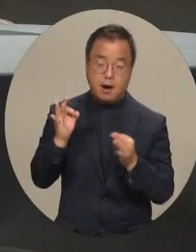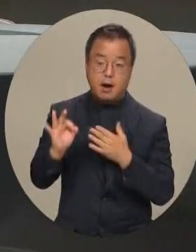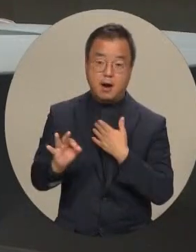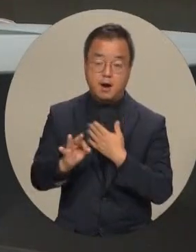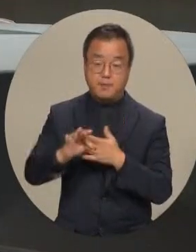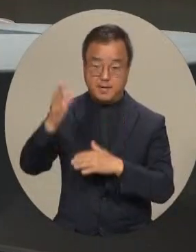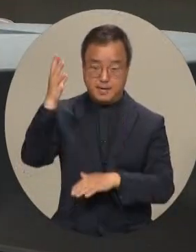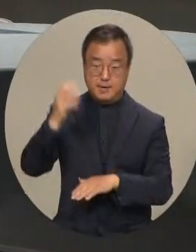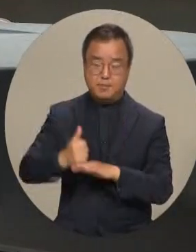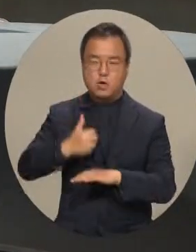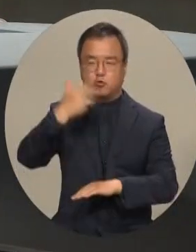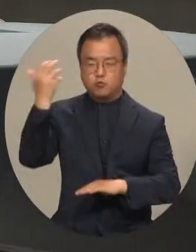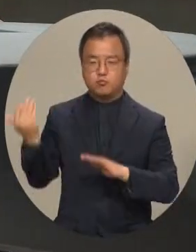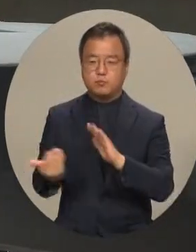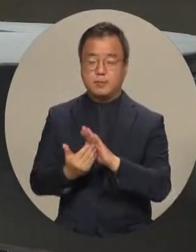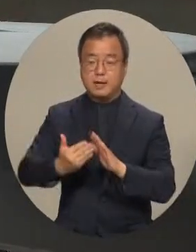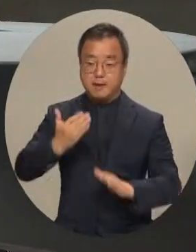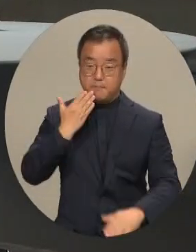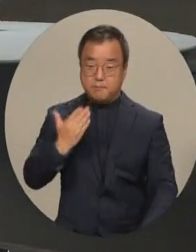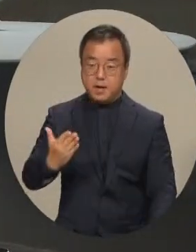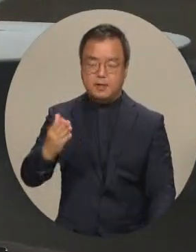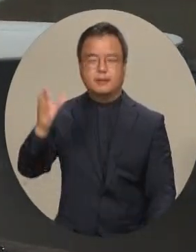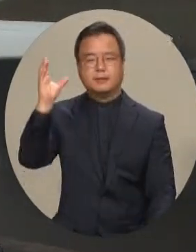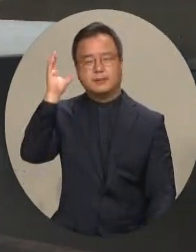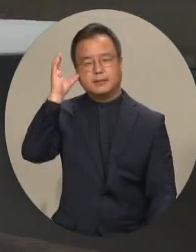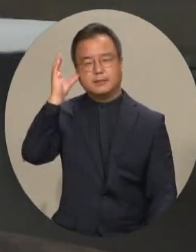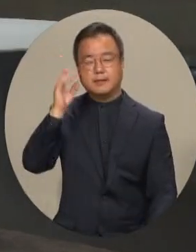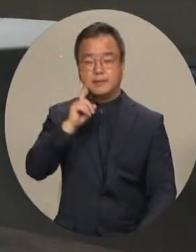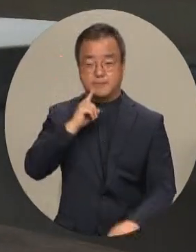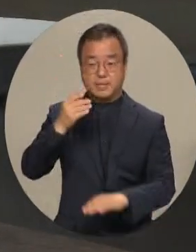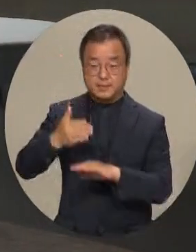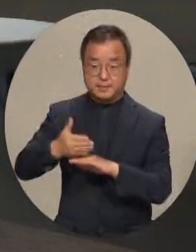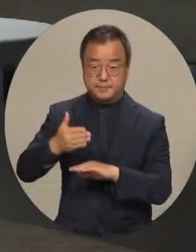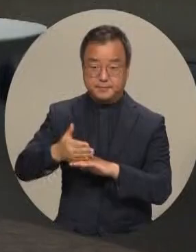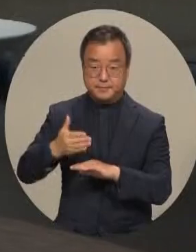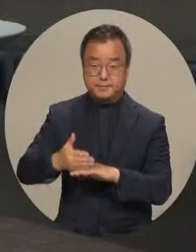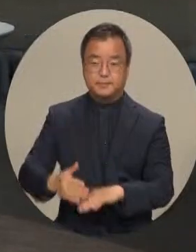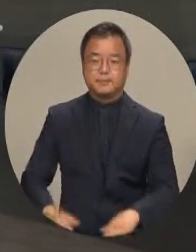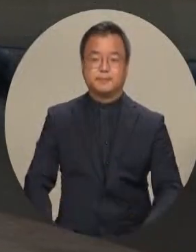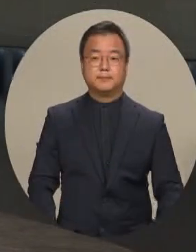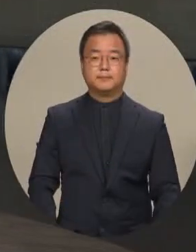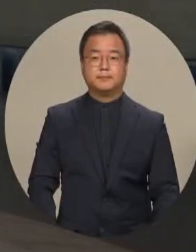언젠가는이 꿈에 다가설 수 있으리라고 기대를 해봅니다 오늘 말씀 잘 들었습니다